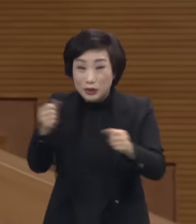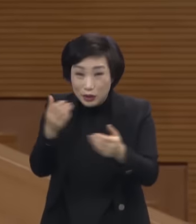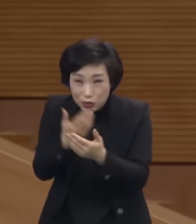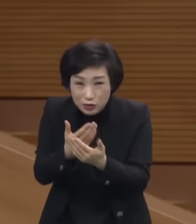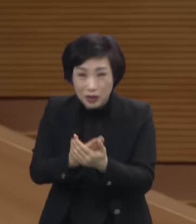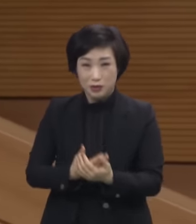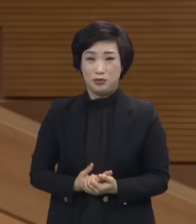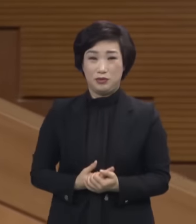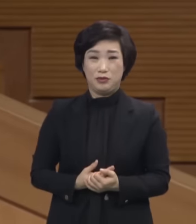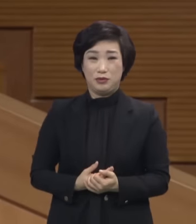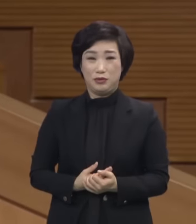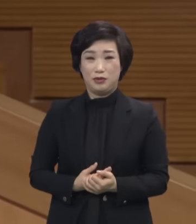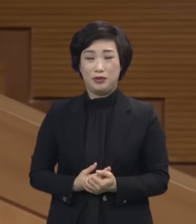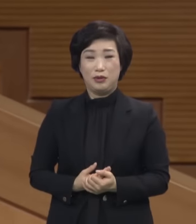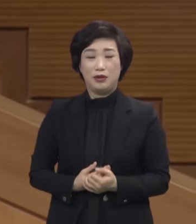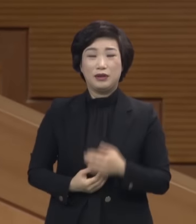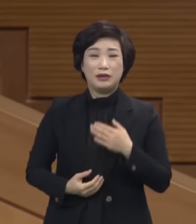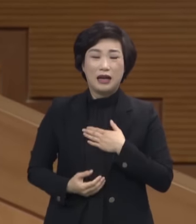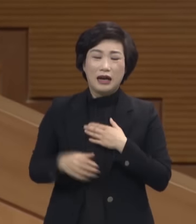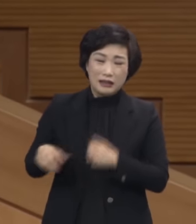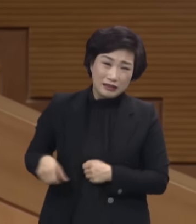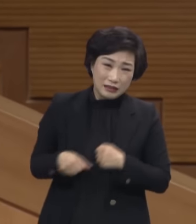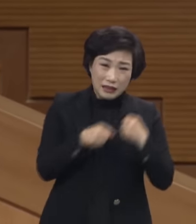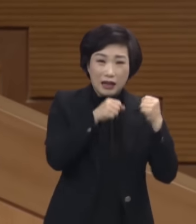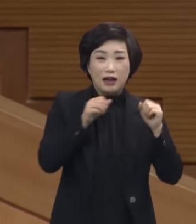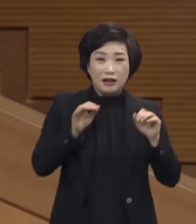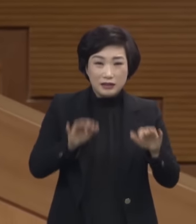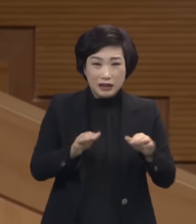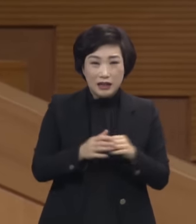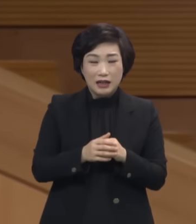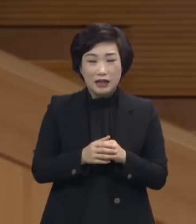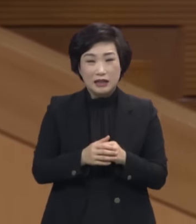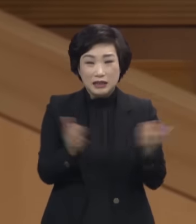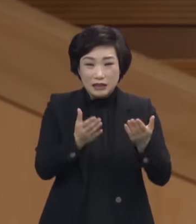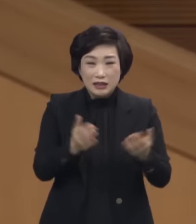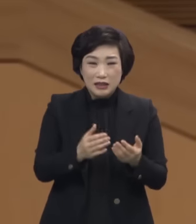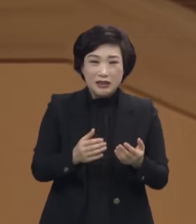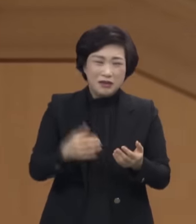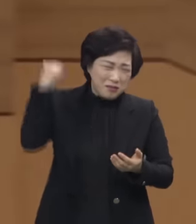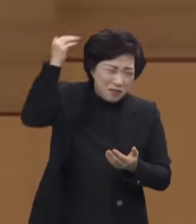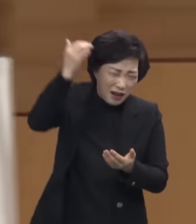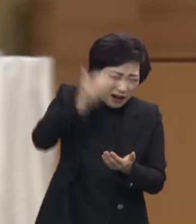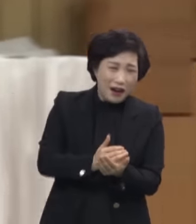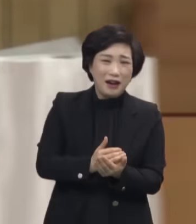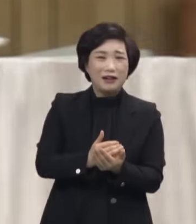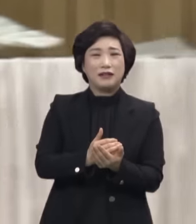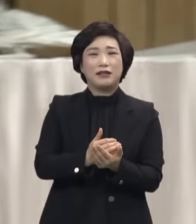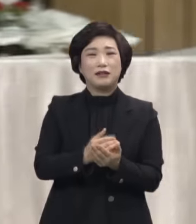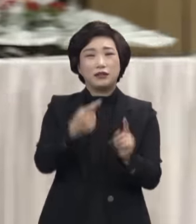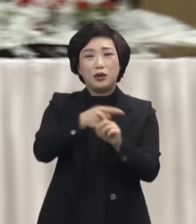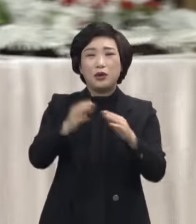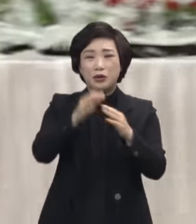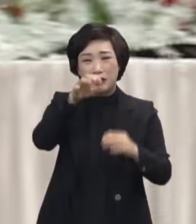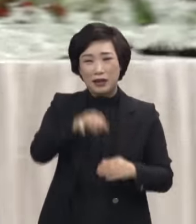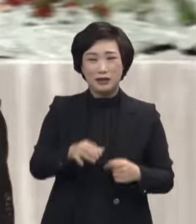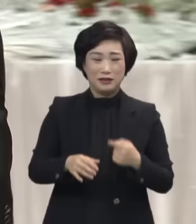주세요. 나태하고 게을러서 일거리가 넘쳐나는 교회